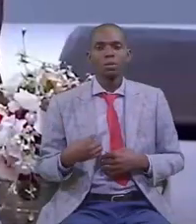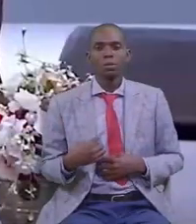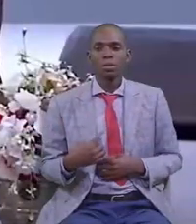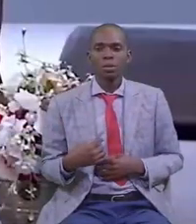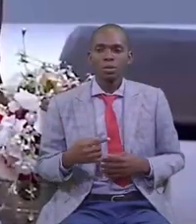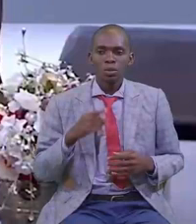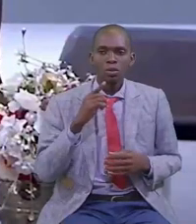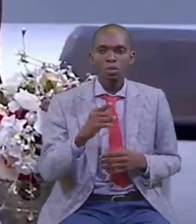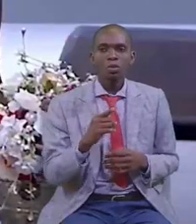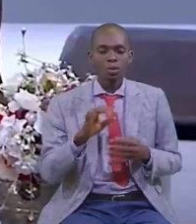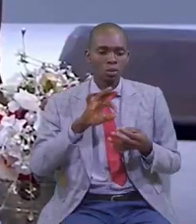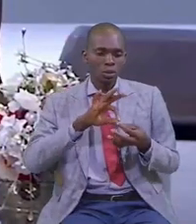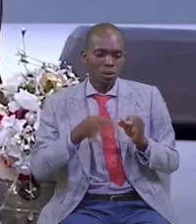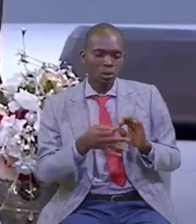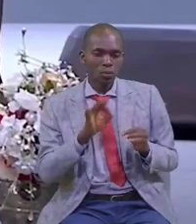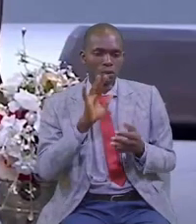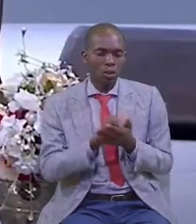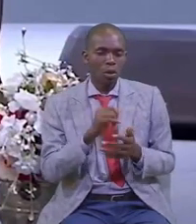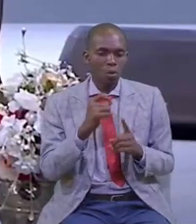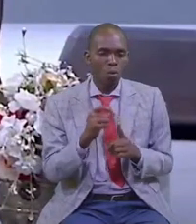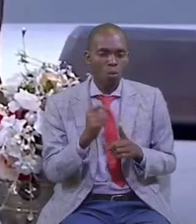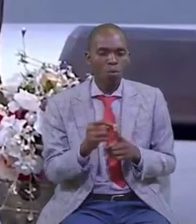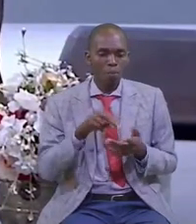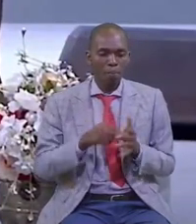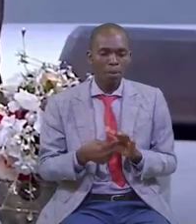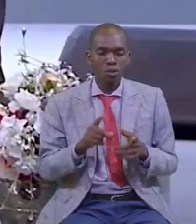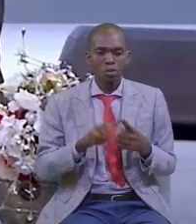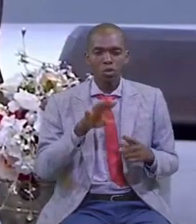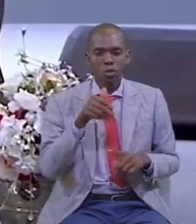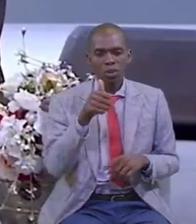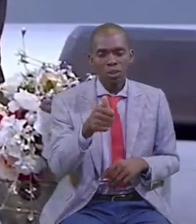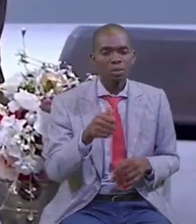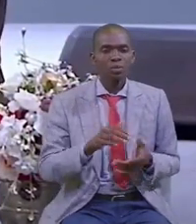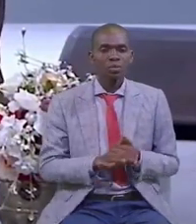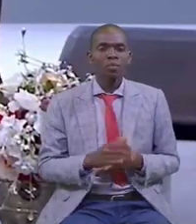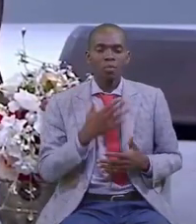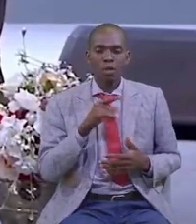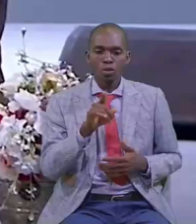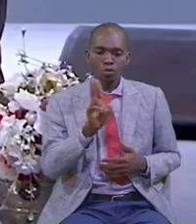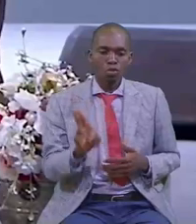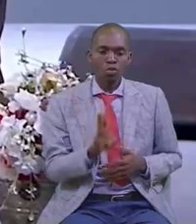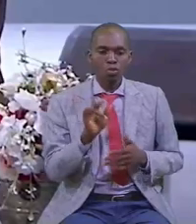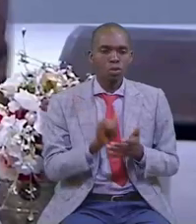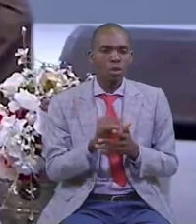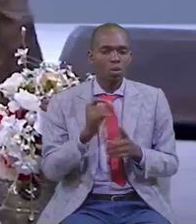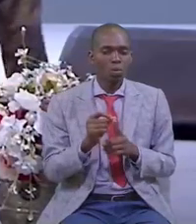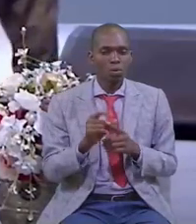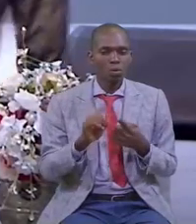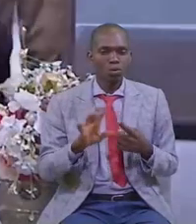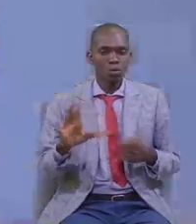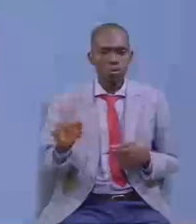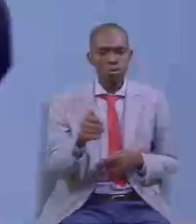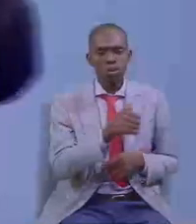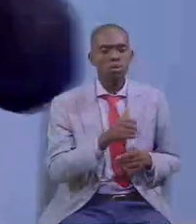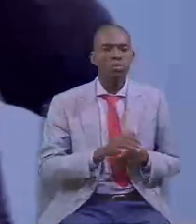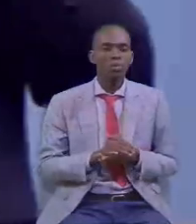Tu interprètes cette parole à toi-même. Tu appliques cette parole à toi-même.